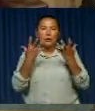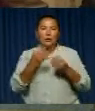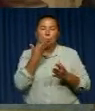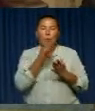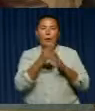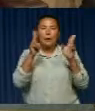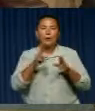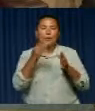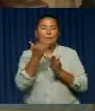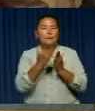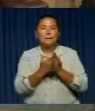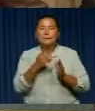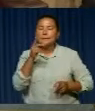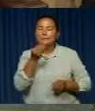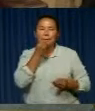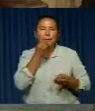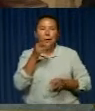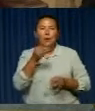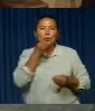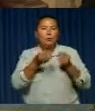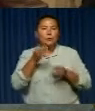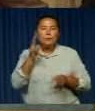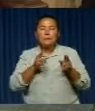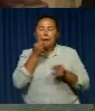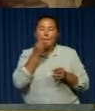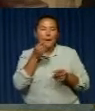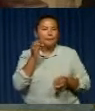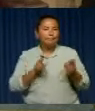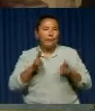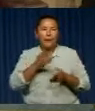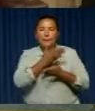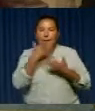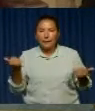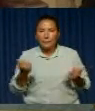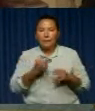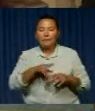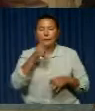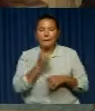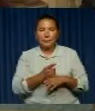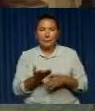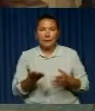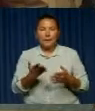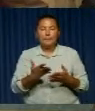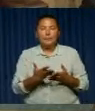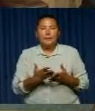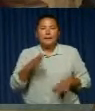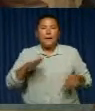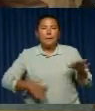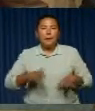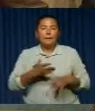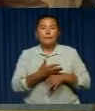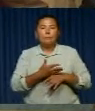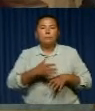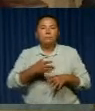режимін сақтамаған, дұрыс тамақтанбау, артық салмақ. Иммунитет төмен міндетті түрде болады. Артық салмақтың өзі ол